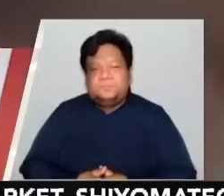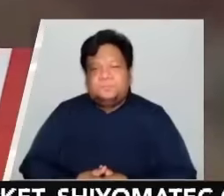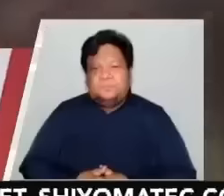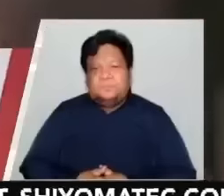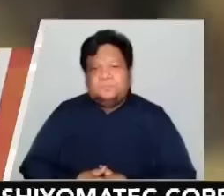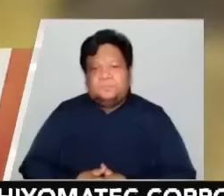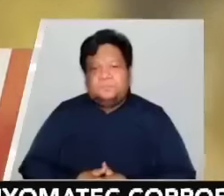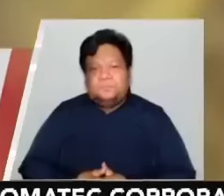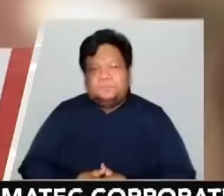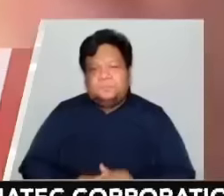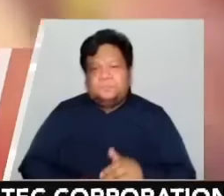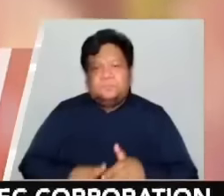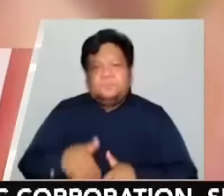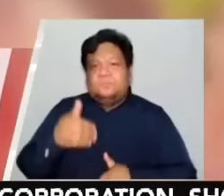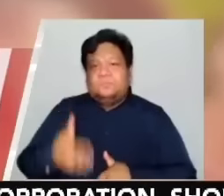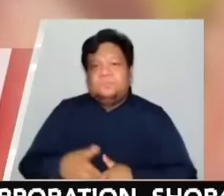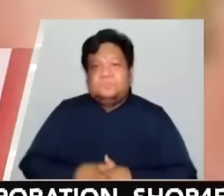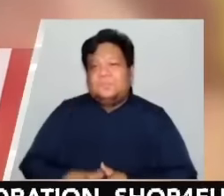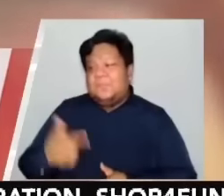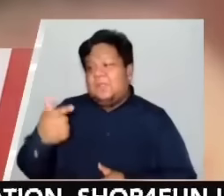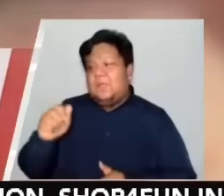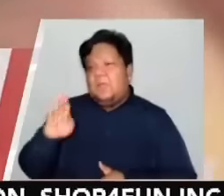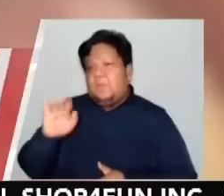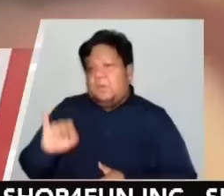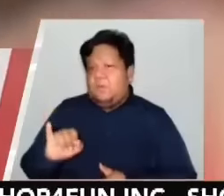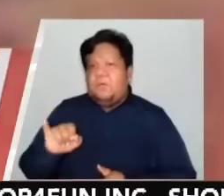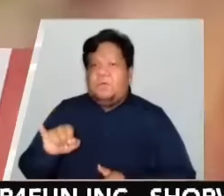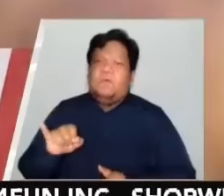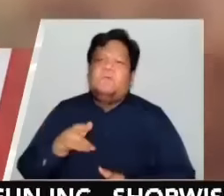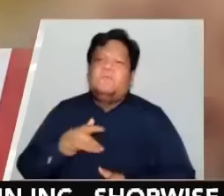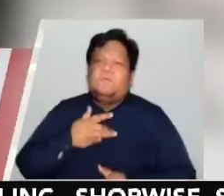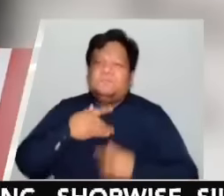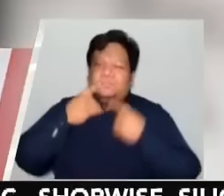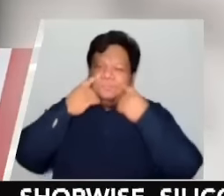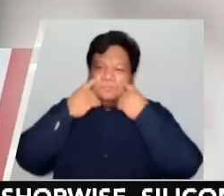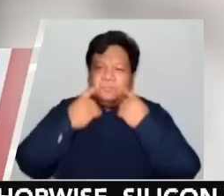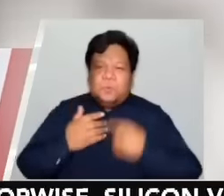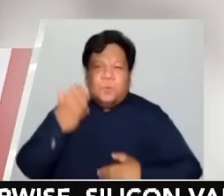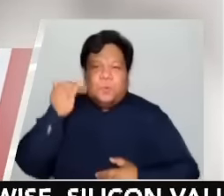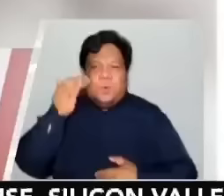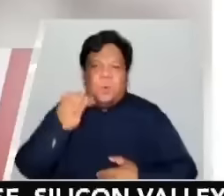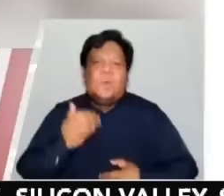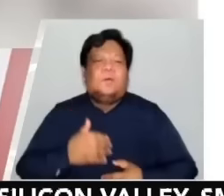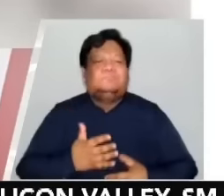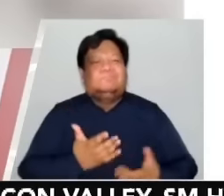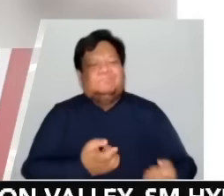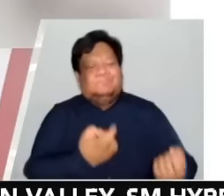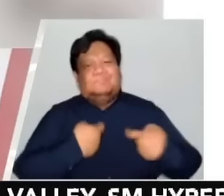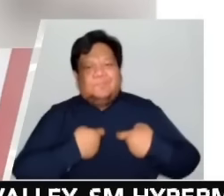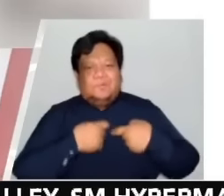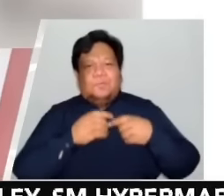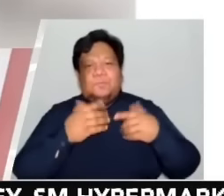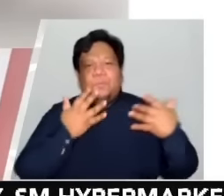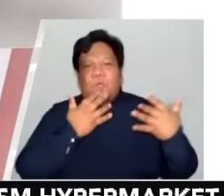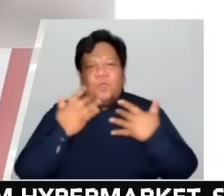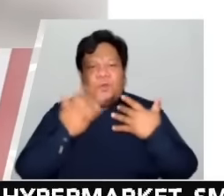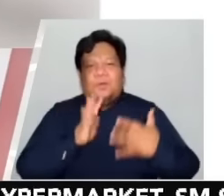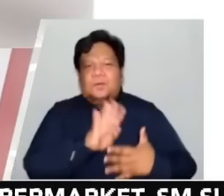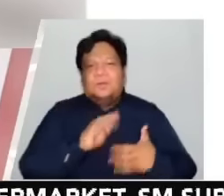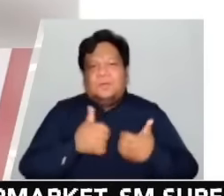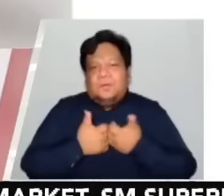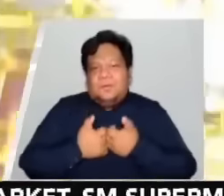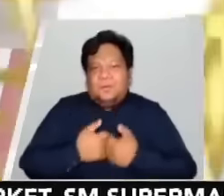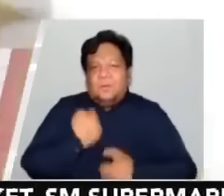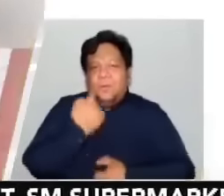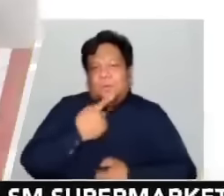Gabby Garcia, naging emotional sa glowing bouquet na birthday surprise ng boyfriend na si Khalil